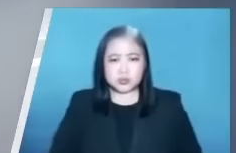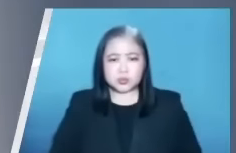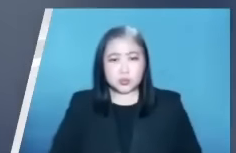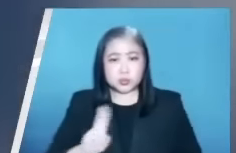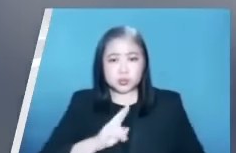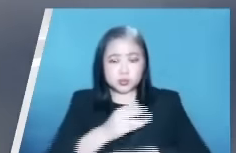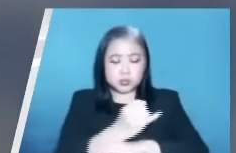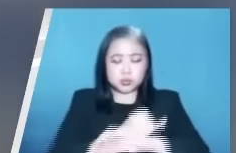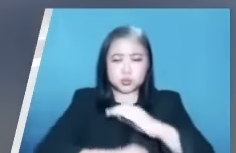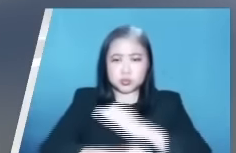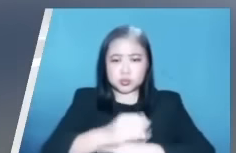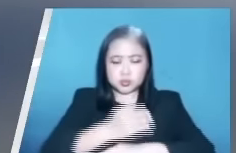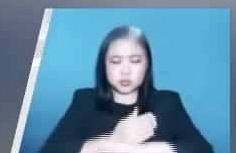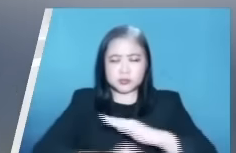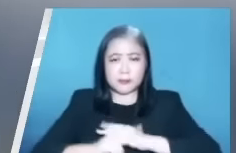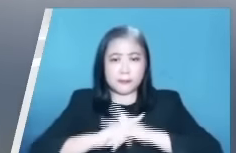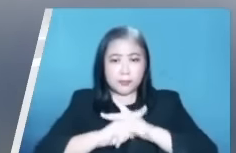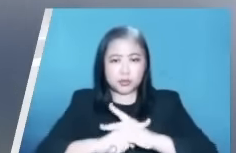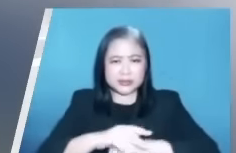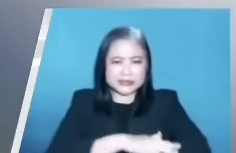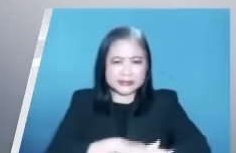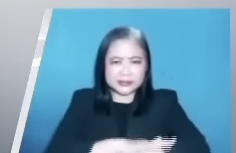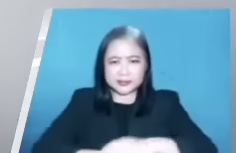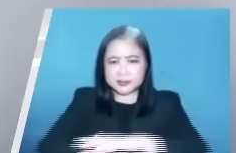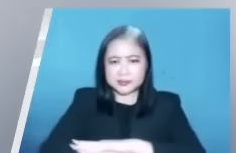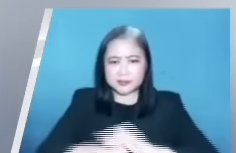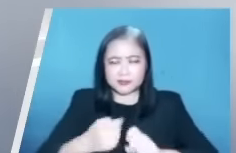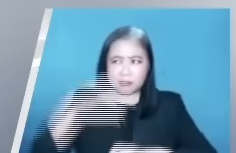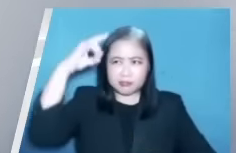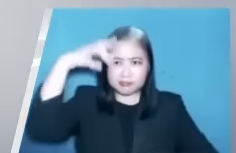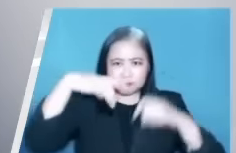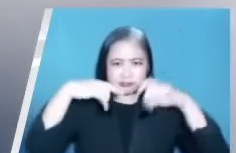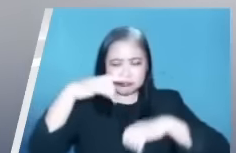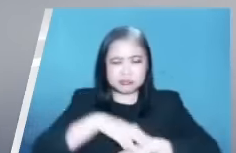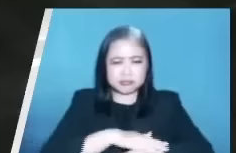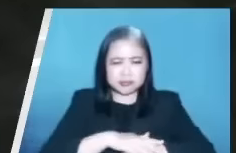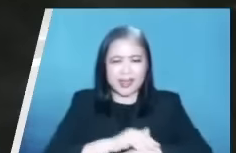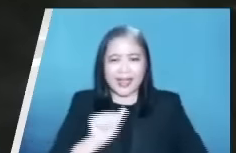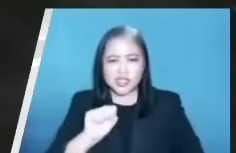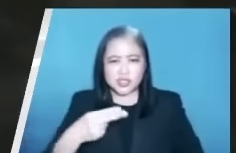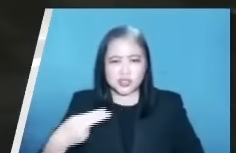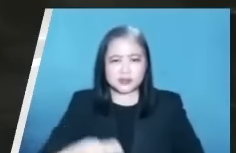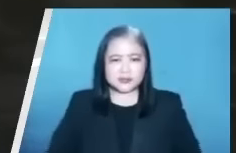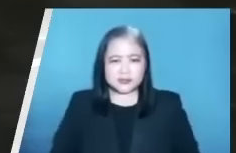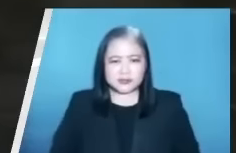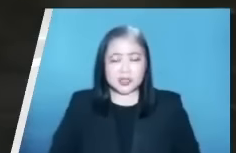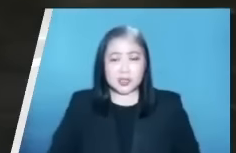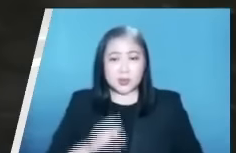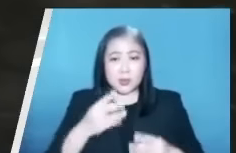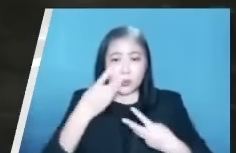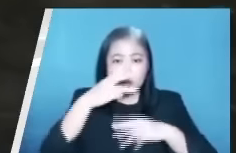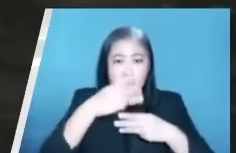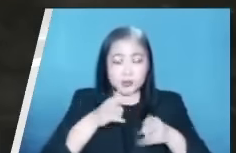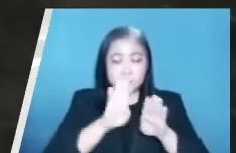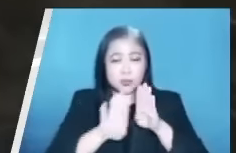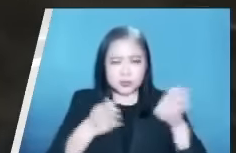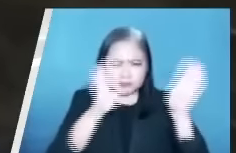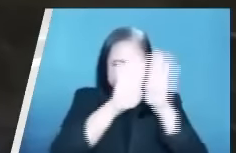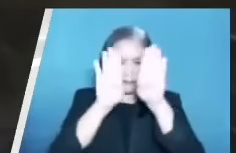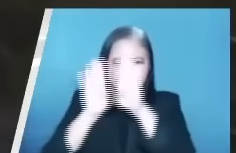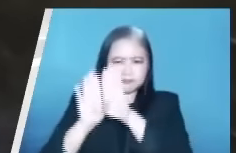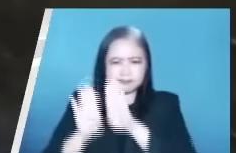maprotektahan ang Bal m abo dagdag isin ang mga p at bint ngo bahay kung